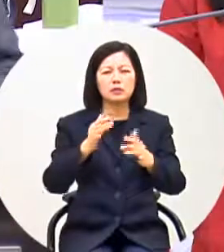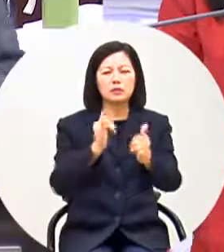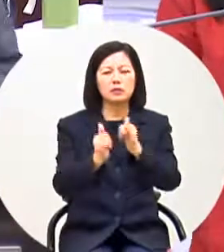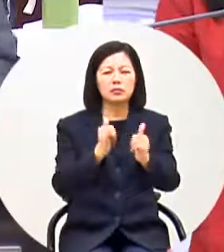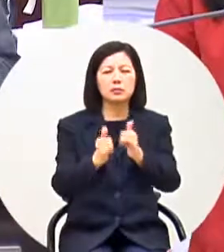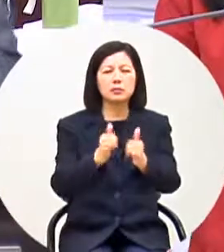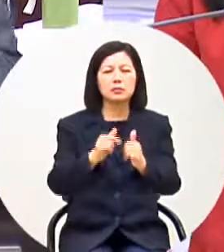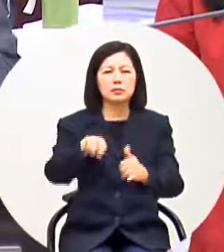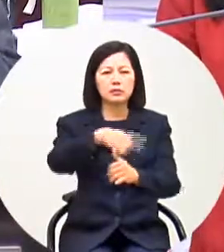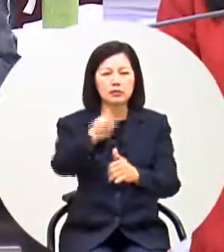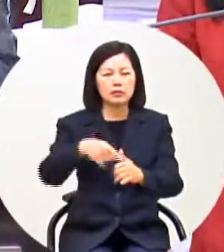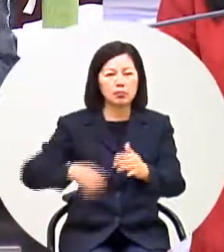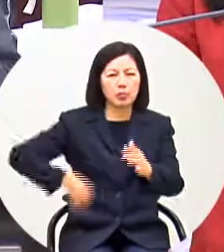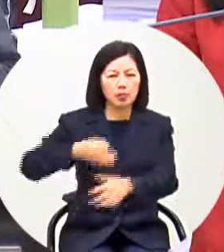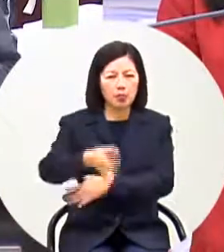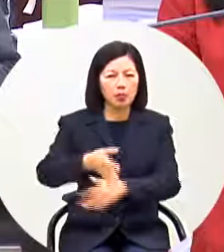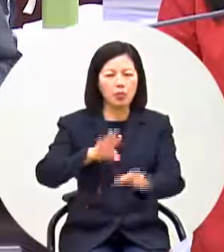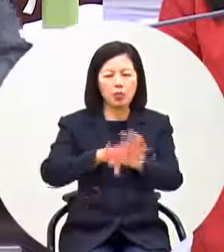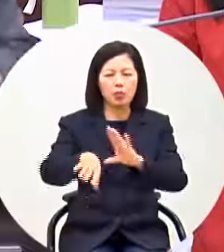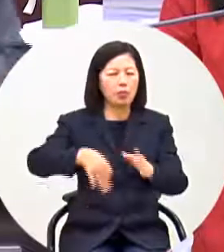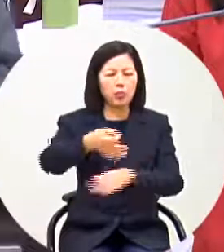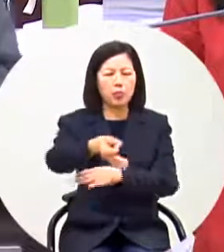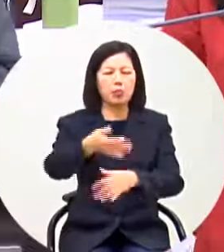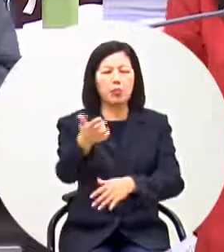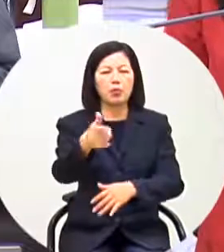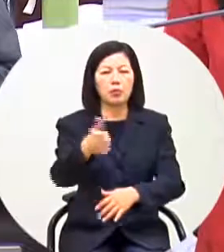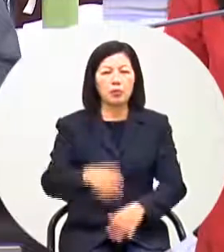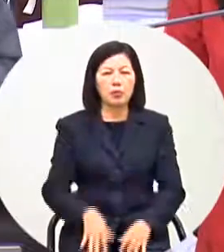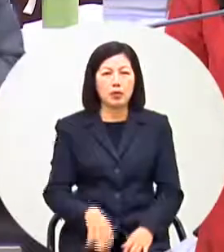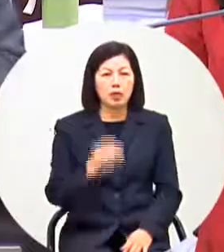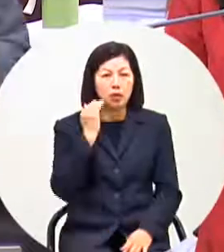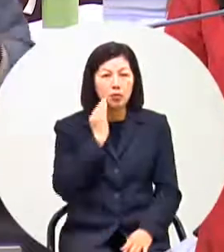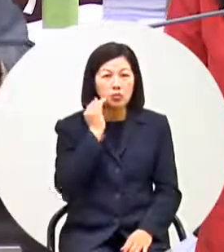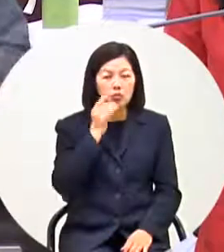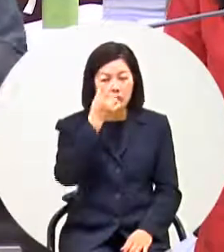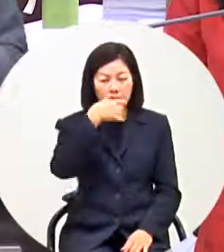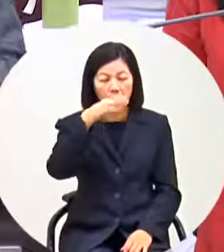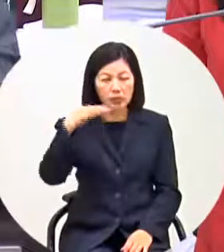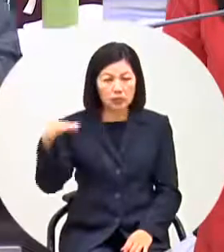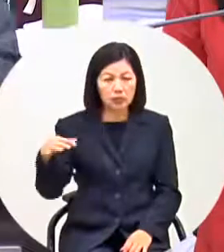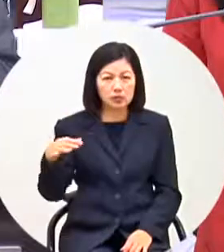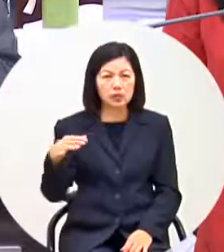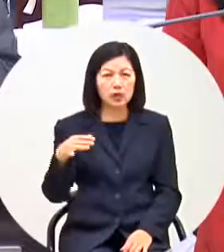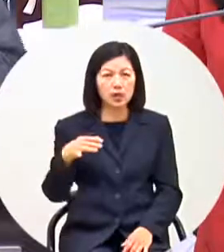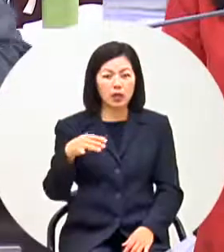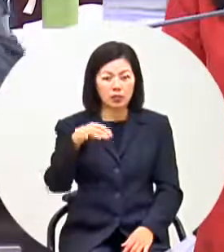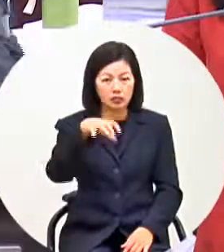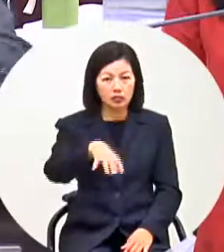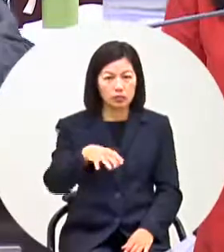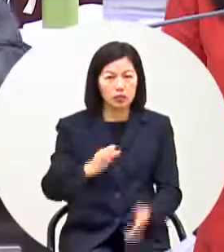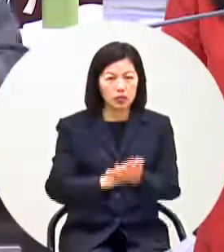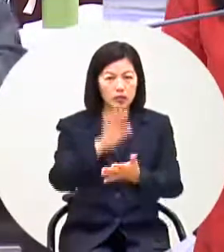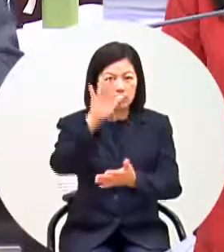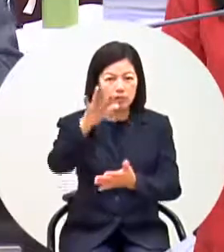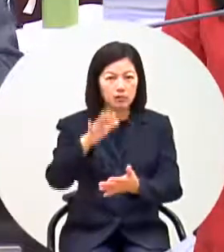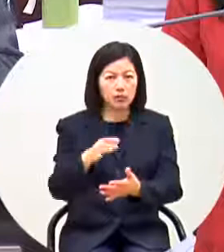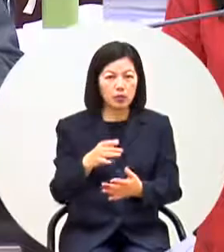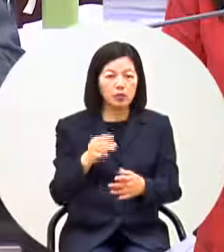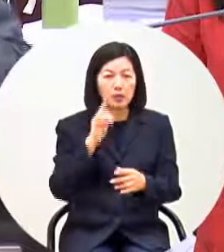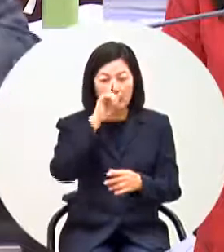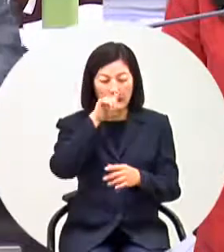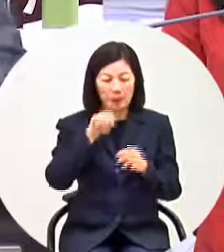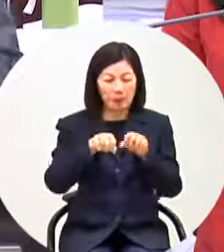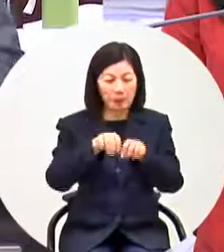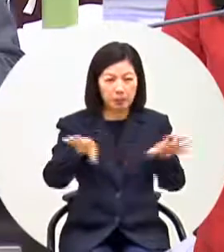楚啊，我感觉你讲凤山地区。未来也是 AQI 大于150，啊，所有大众运